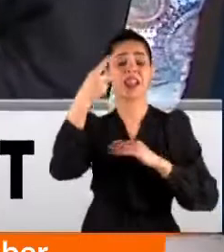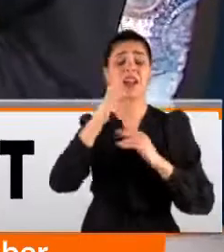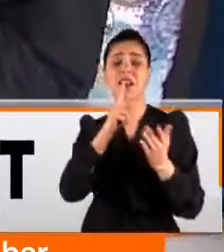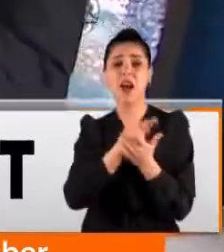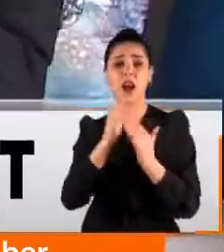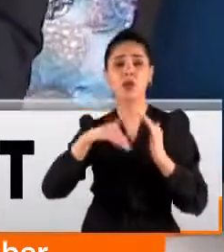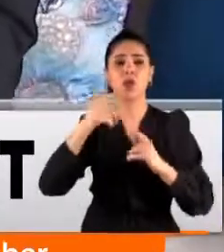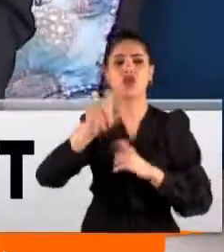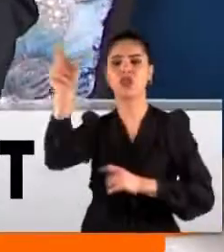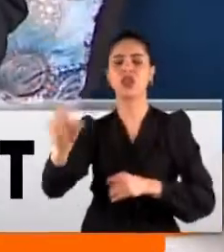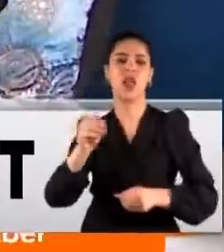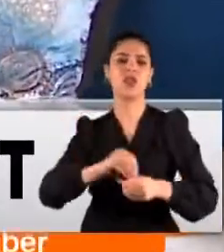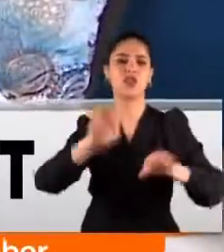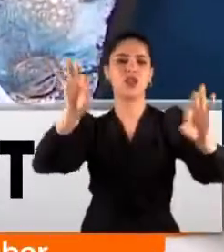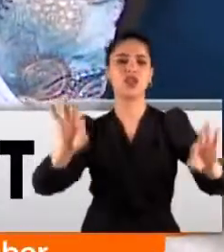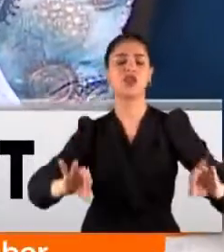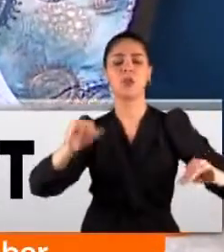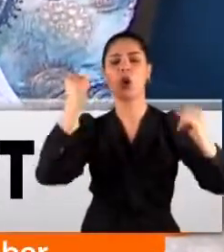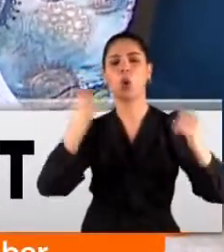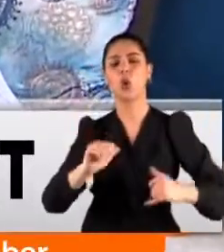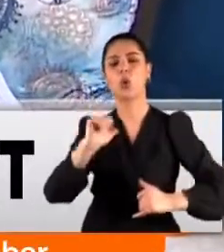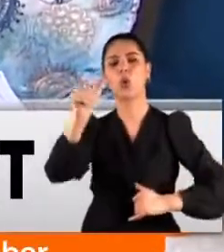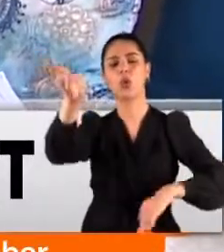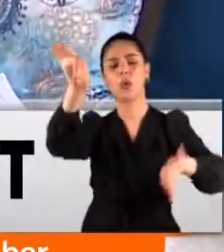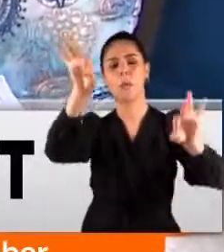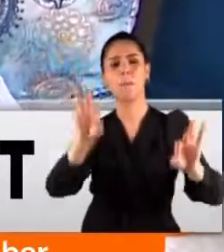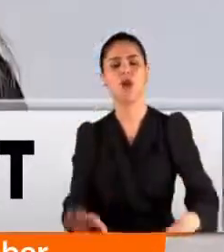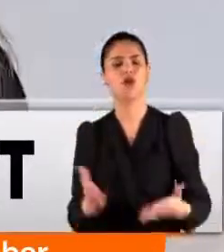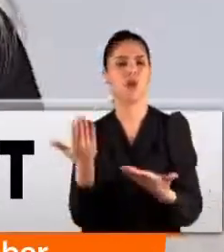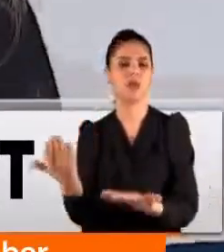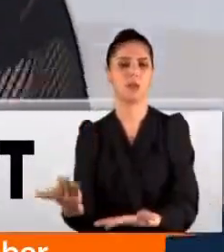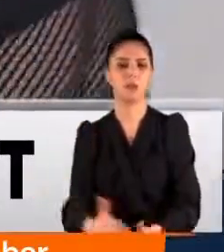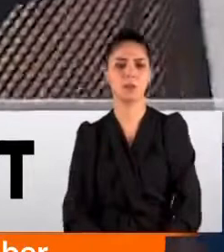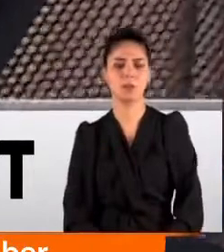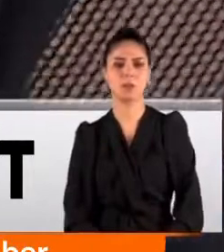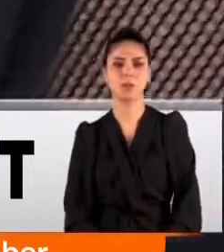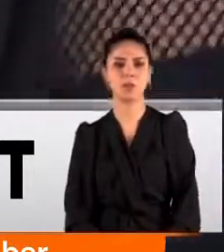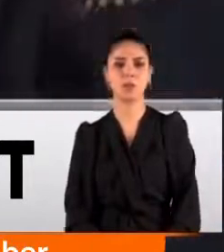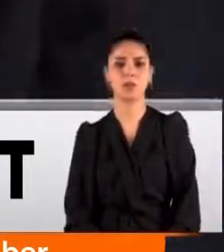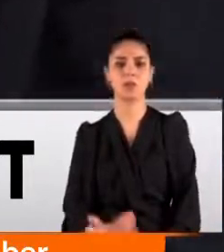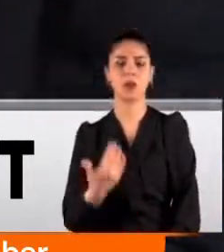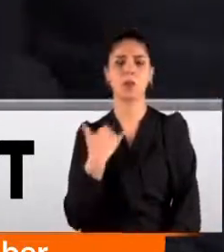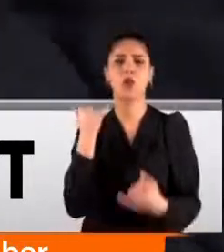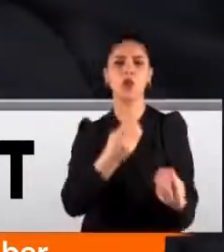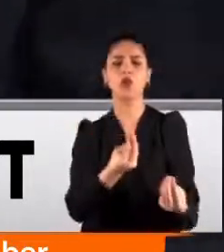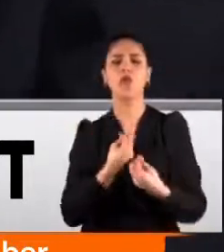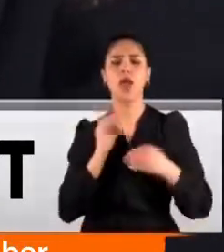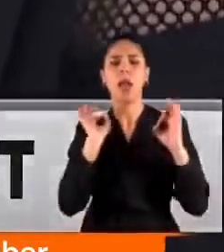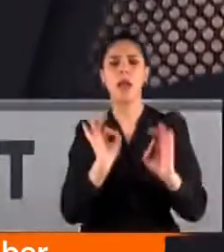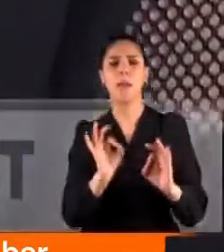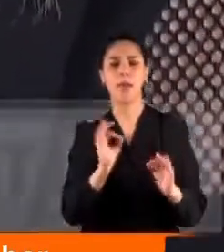ardından bu için maalesef kabus dolu günler yeniden başladı bana böyle şeyler yaşadık ki